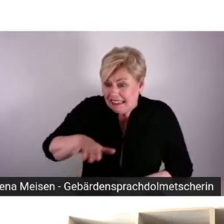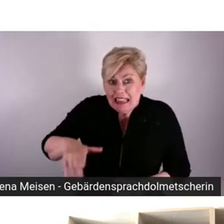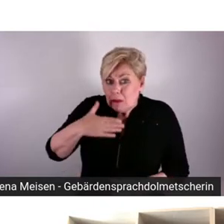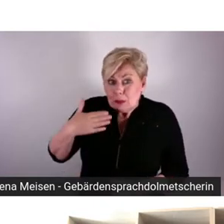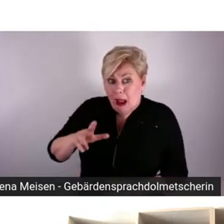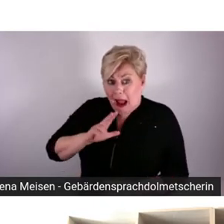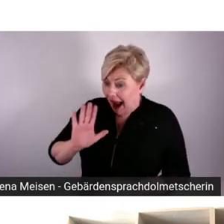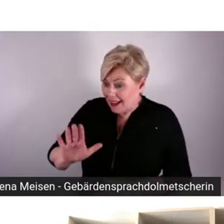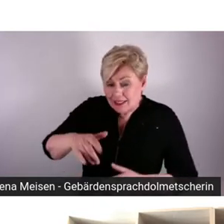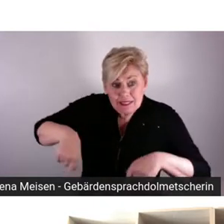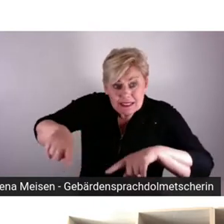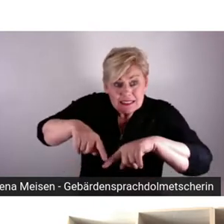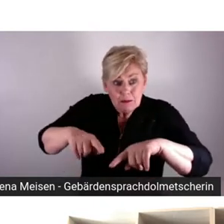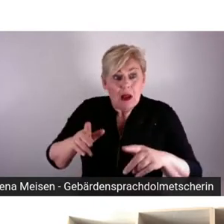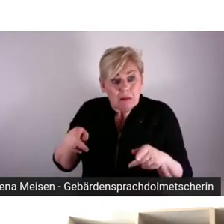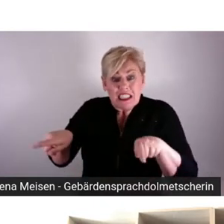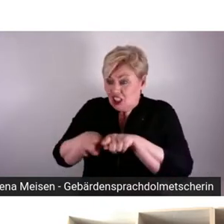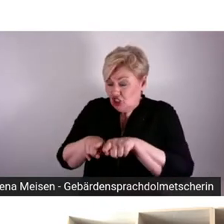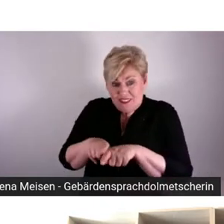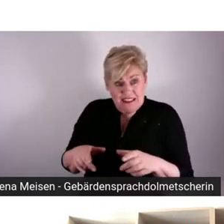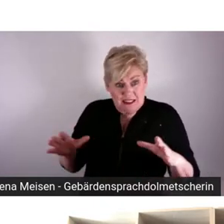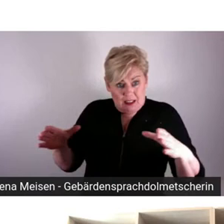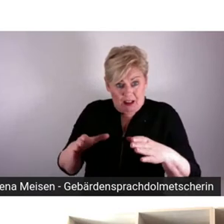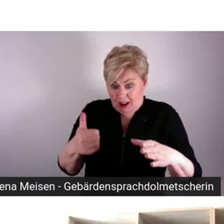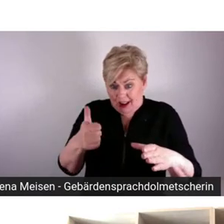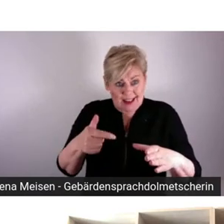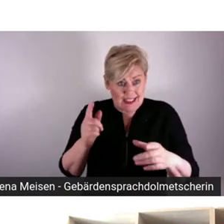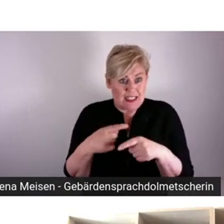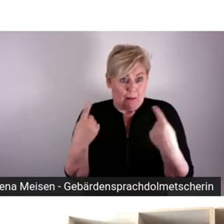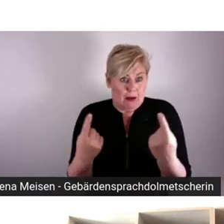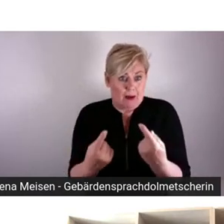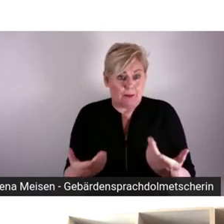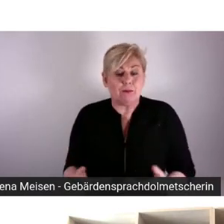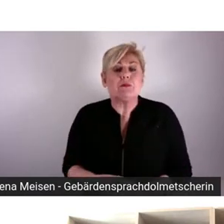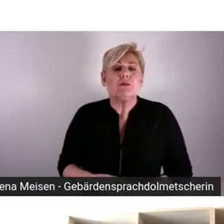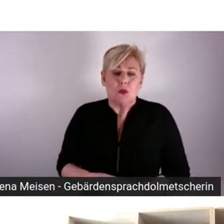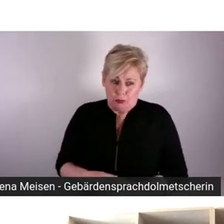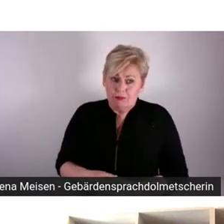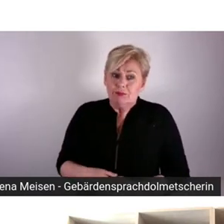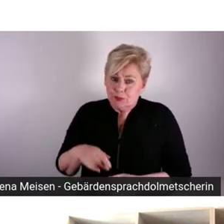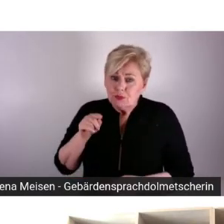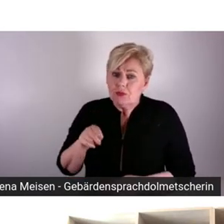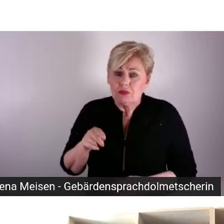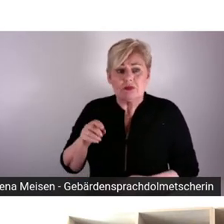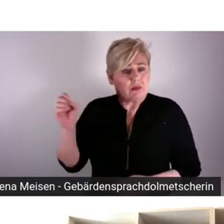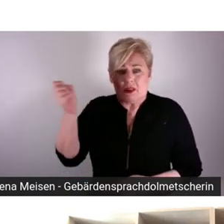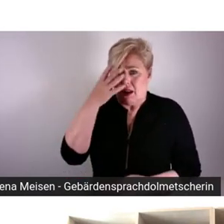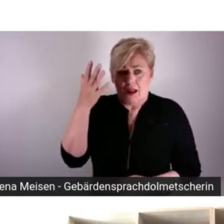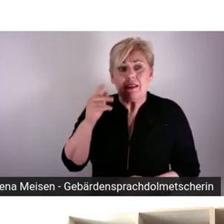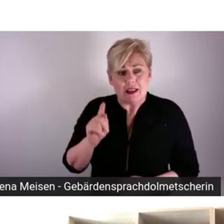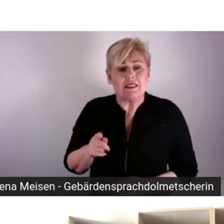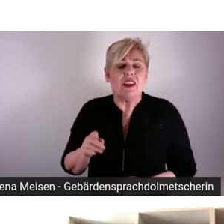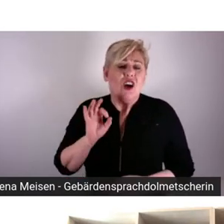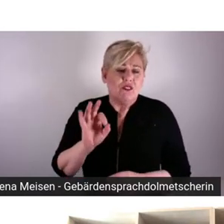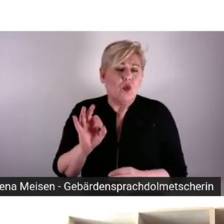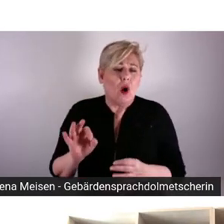sondern sich mit ihren Geschwistern ein Zimmer teilen, und für die das Distanzlernen natürlich unglaublich schwierig war, auch gerade wenn Eltern